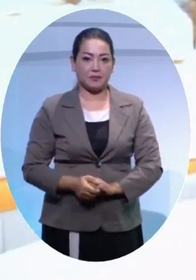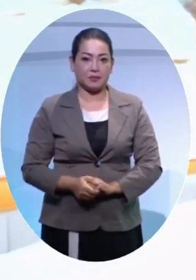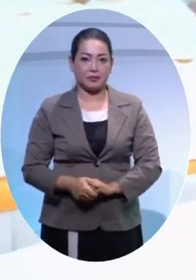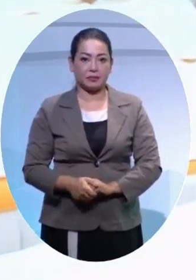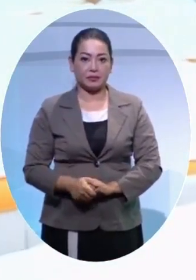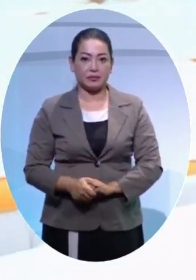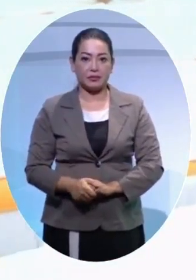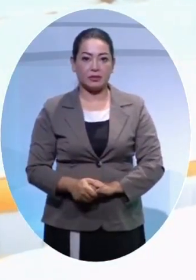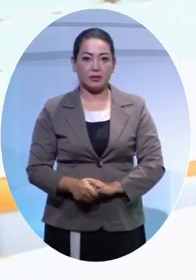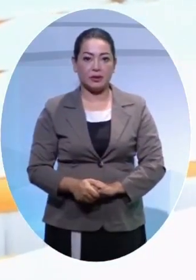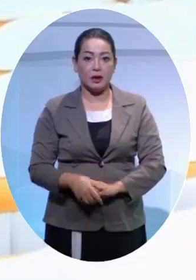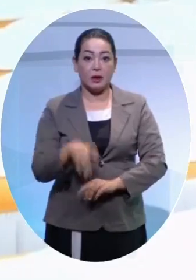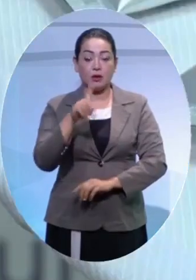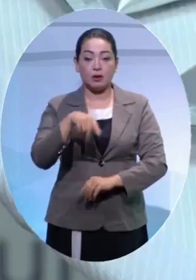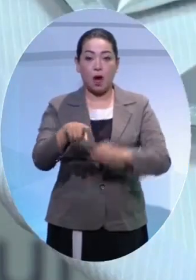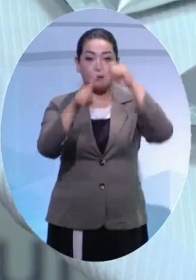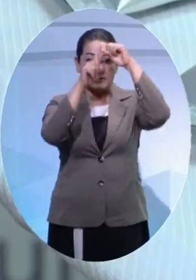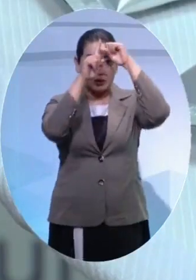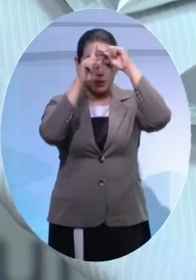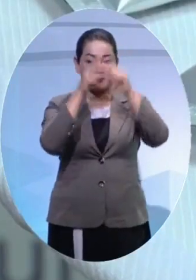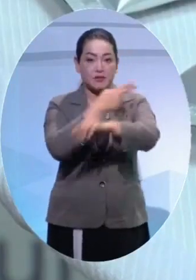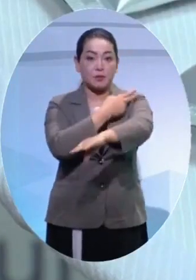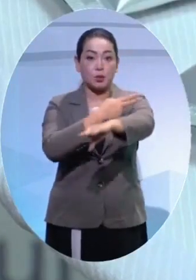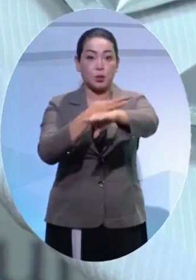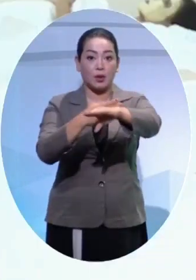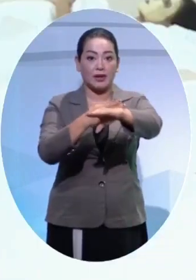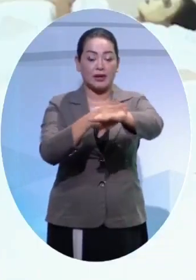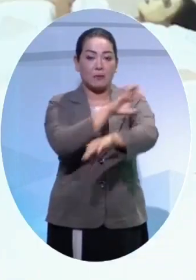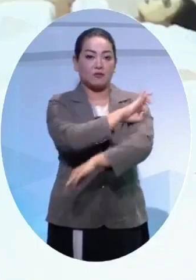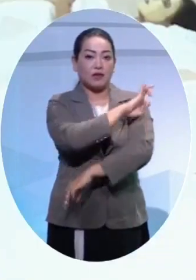đội ngũ bác sĩ, chuyên gia nhiều năm kinh nghiệm cùng thiết bị